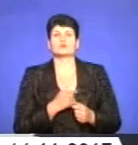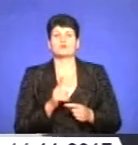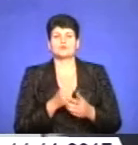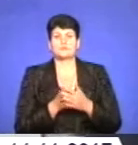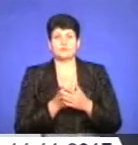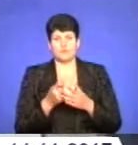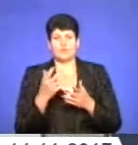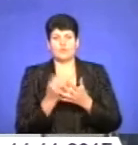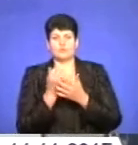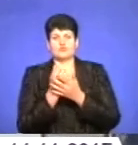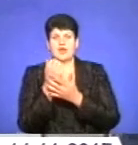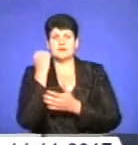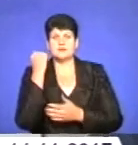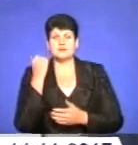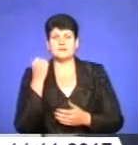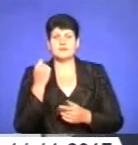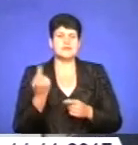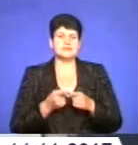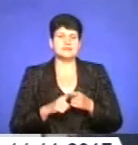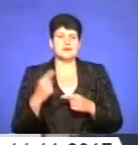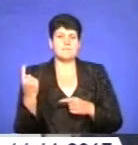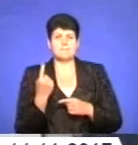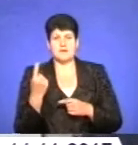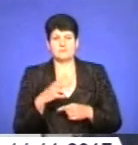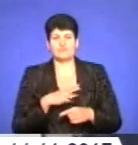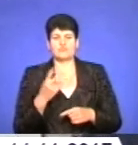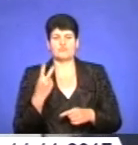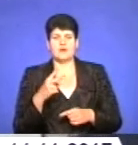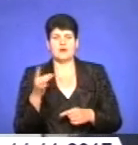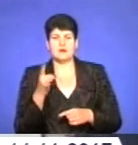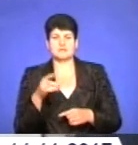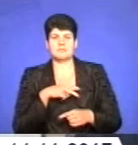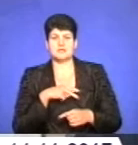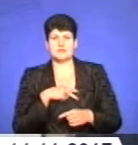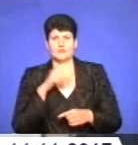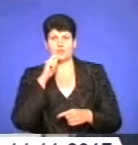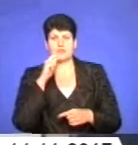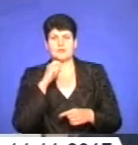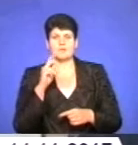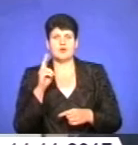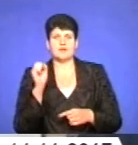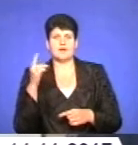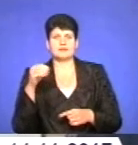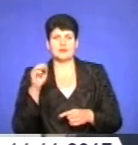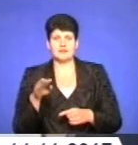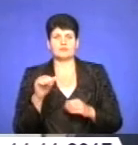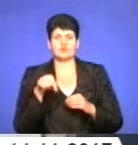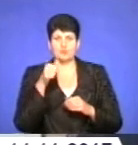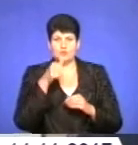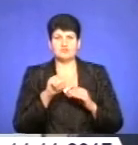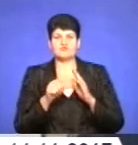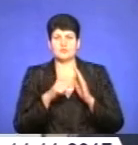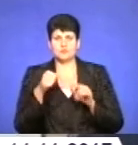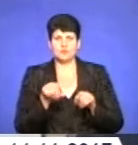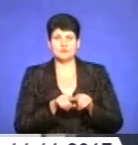десь Бог виходить, і це перша така, він у нас був 2 рази призером України по кадетам. цього року і в 16-му році. А я вже